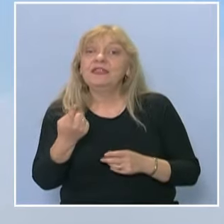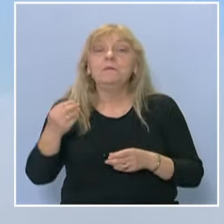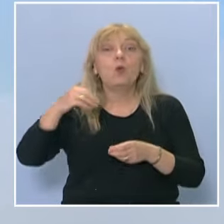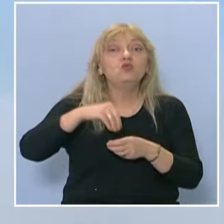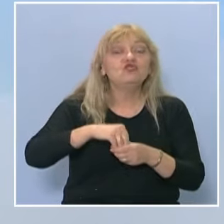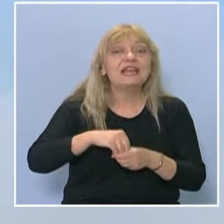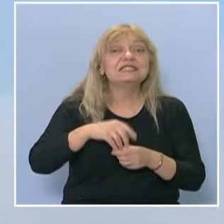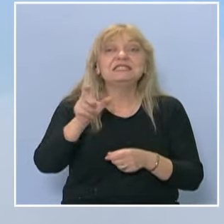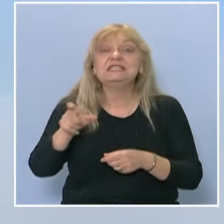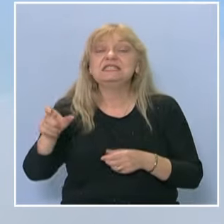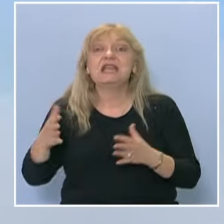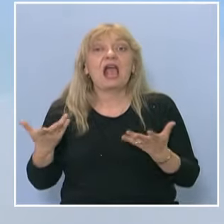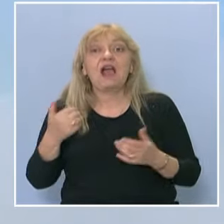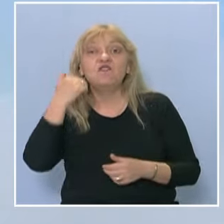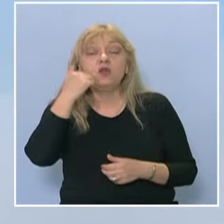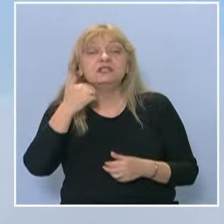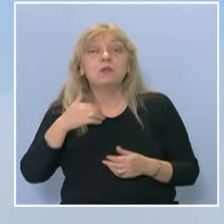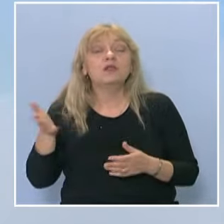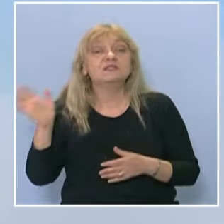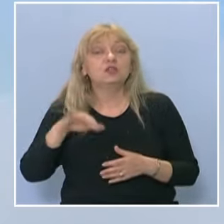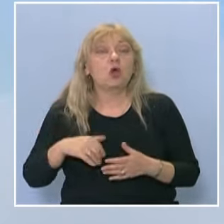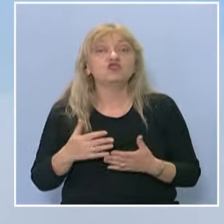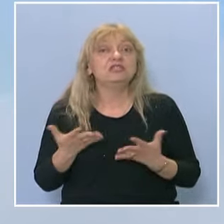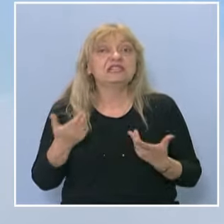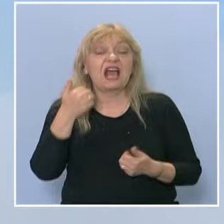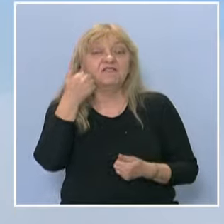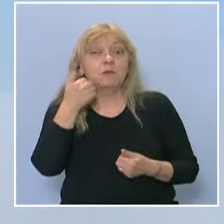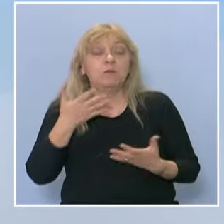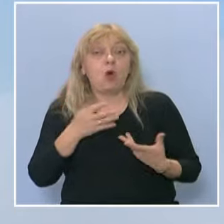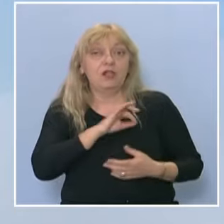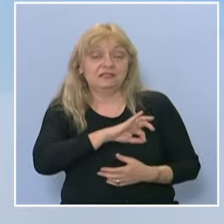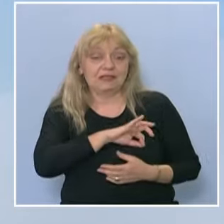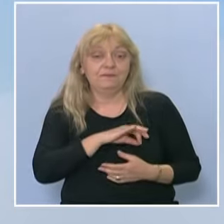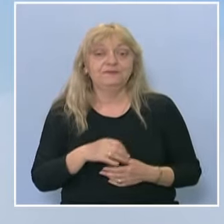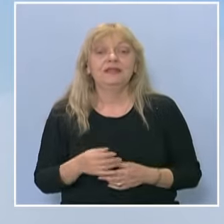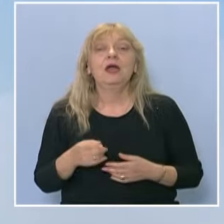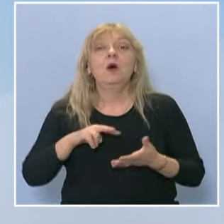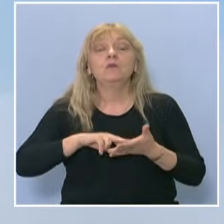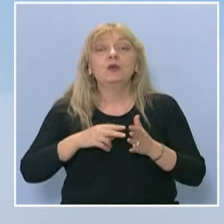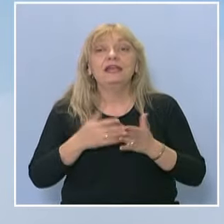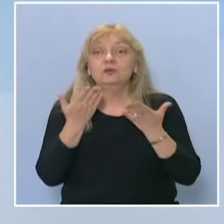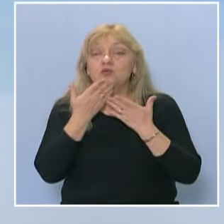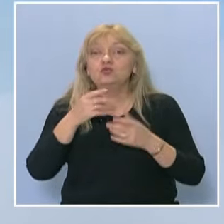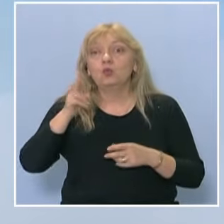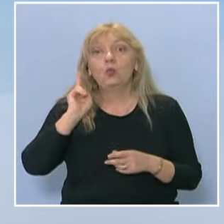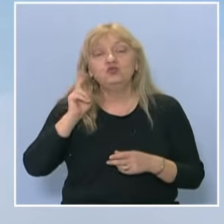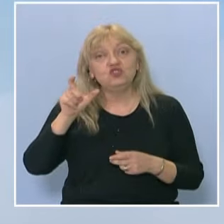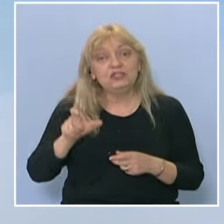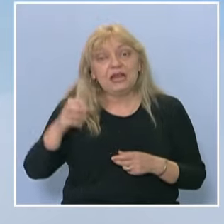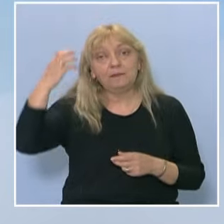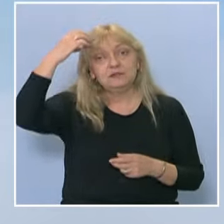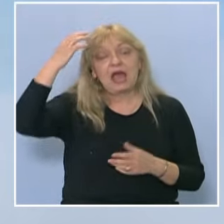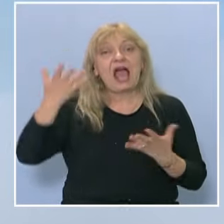от него все още използват и с какъв ефект. Проектът обучи начални учители и психолози как по-добре да прилагат